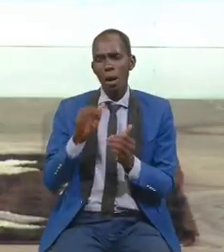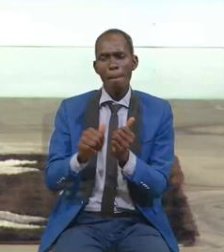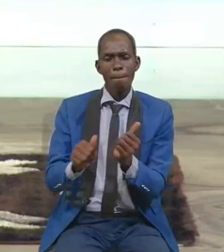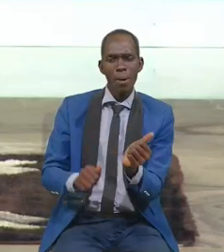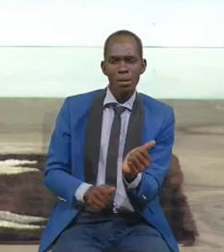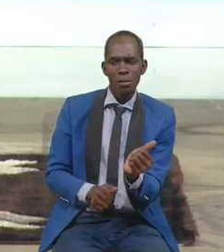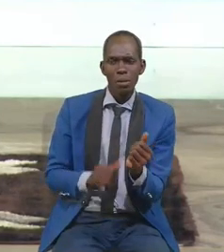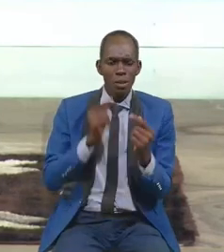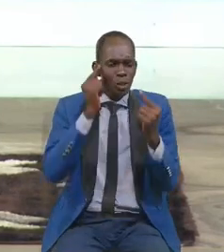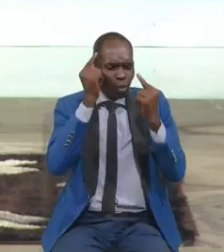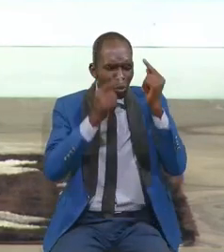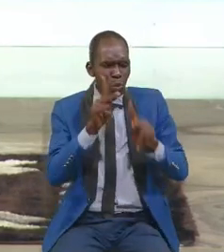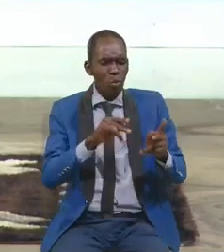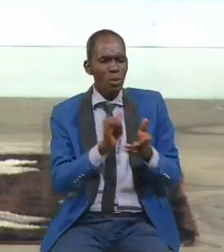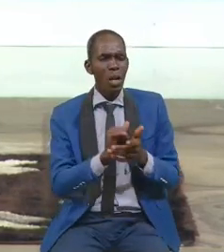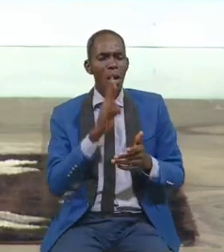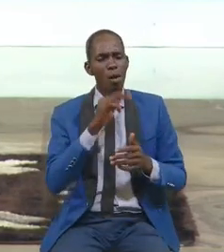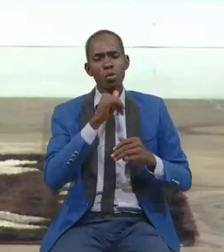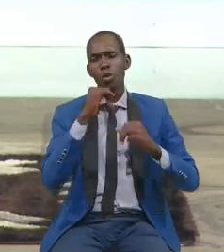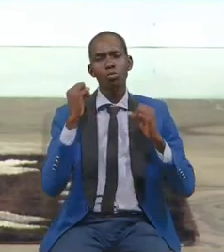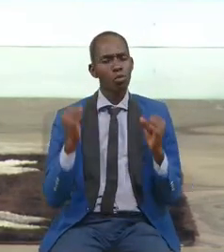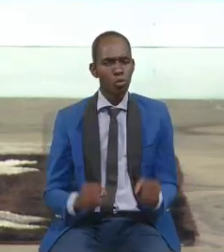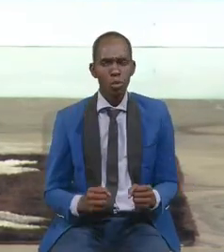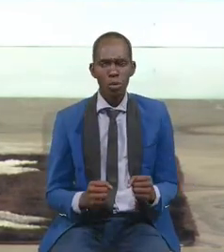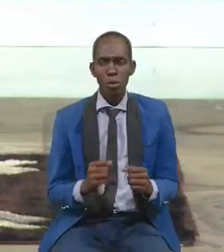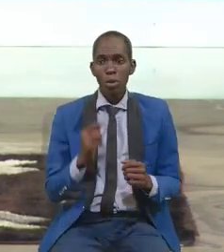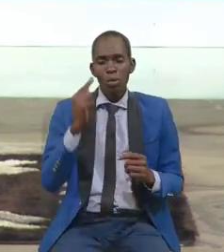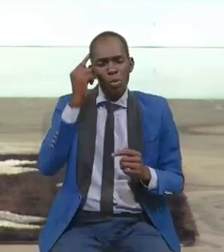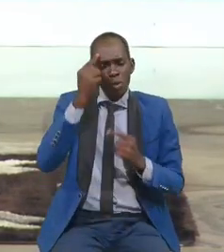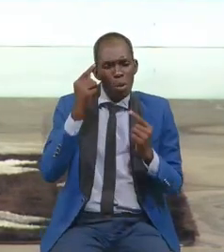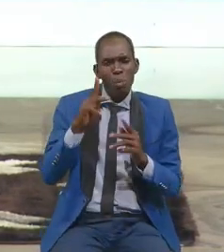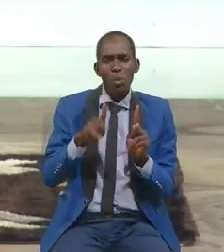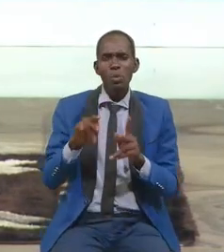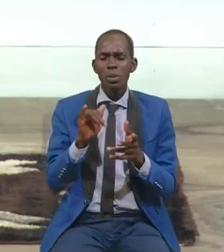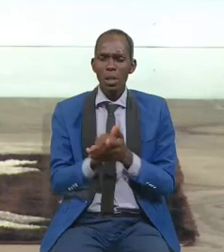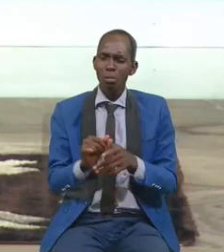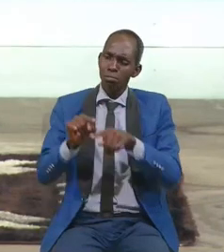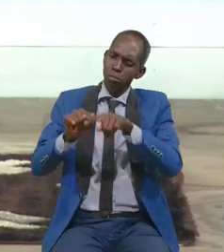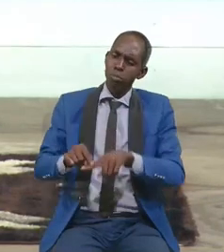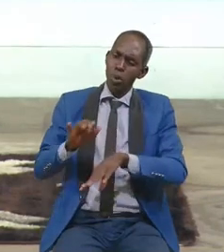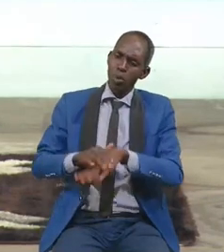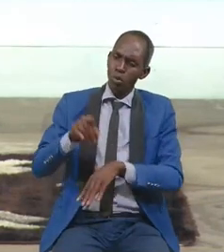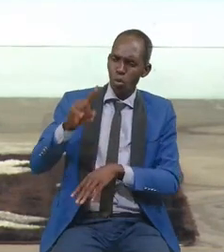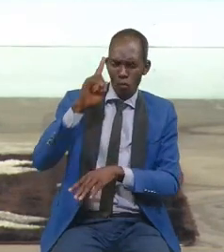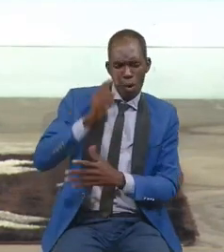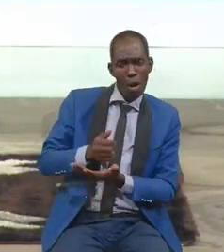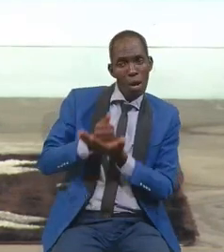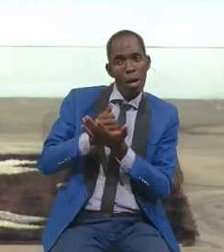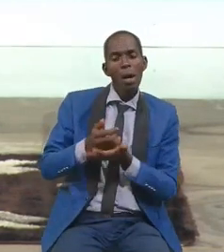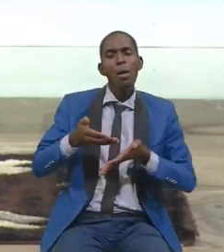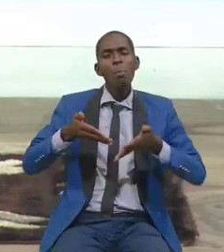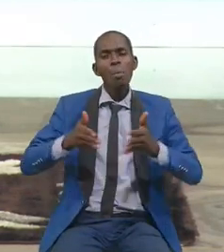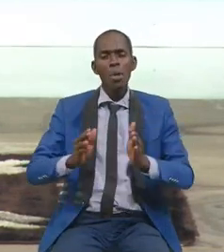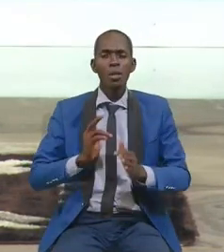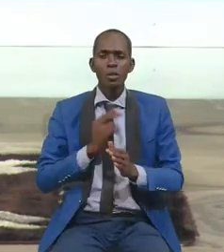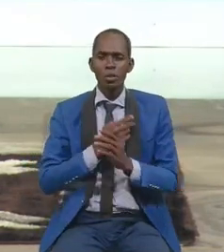qui ne sont pas forts, considérez ceux qui t'espèrent. Ceux qui